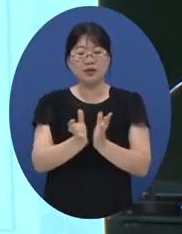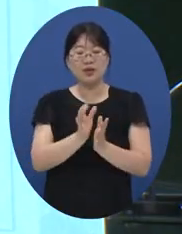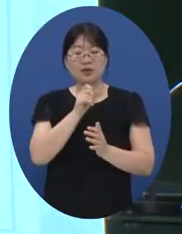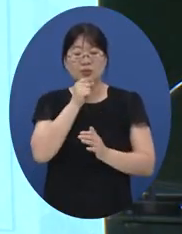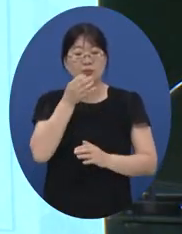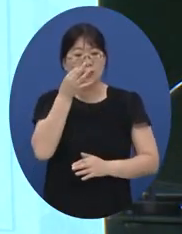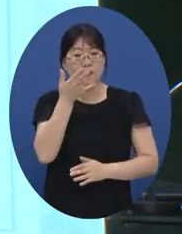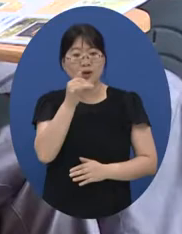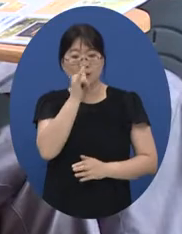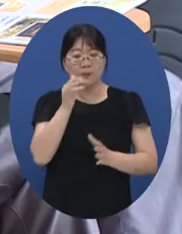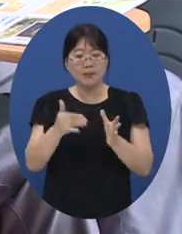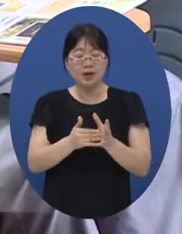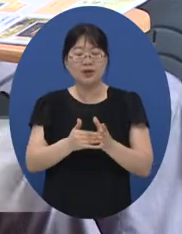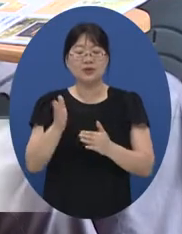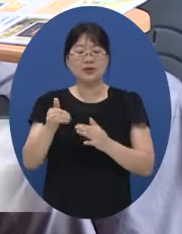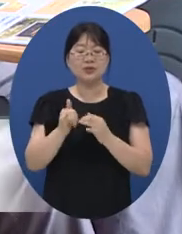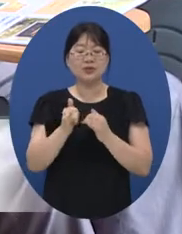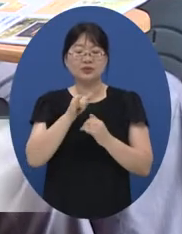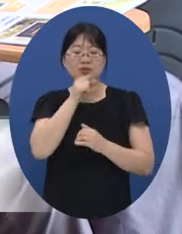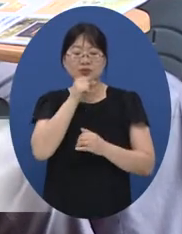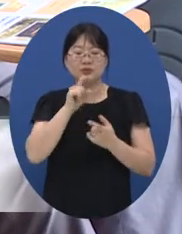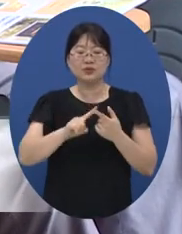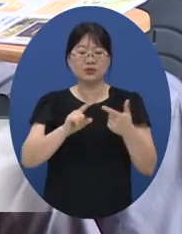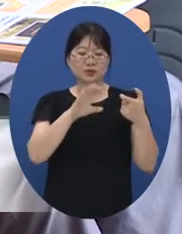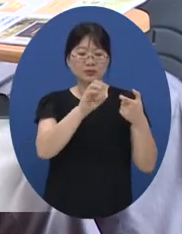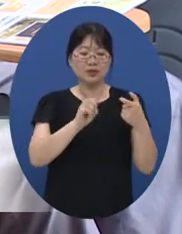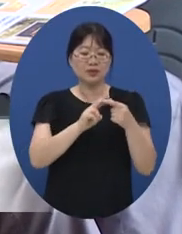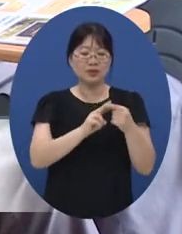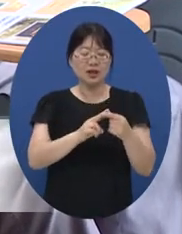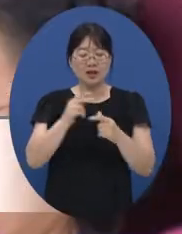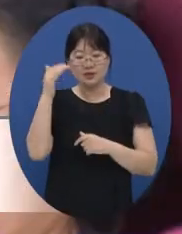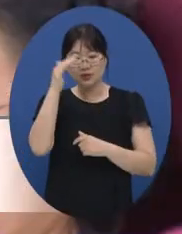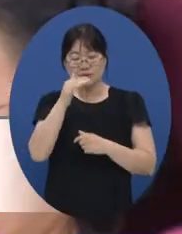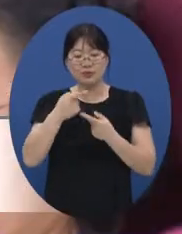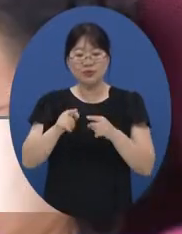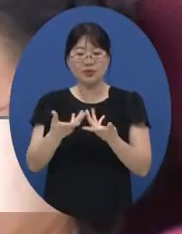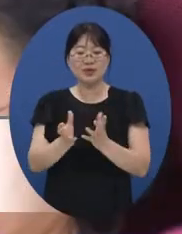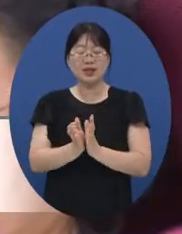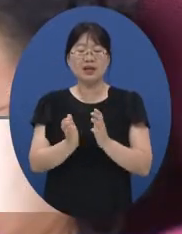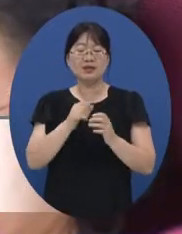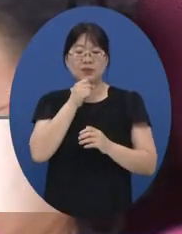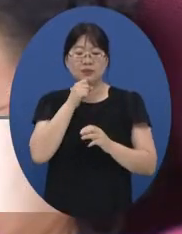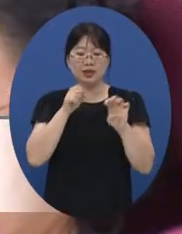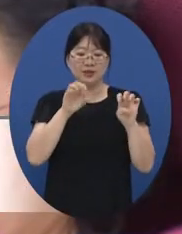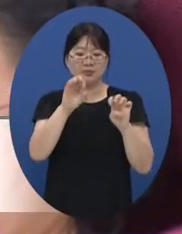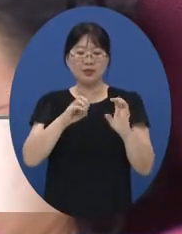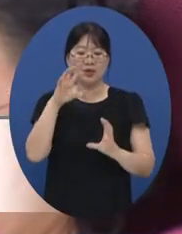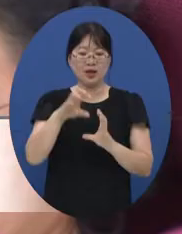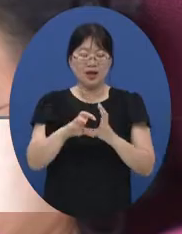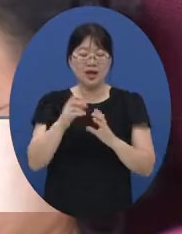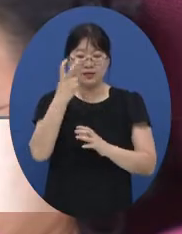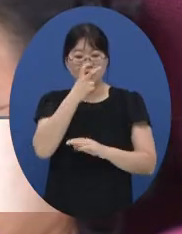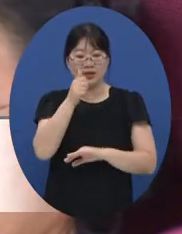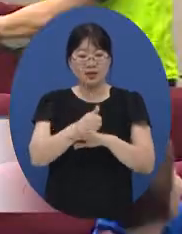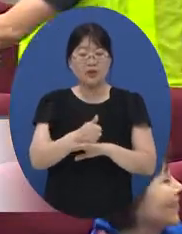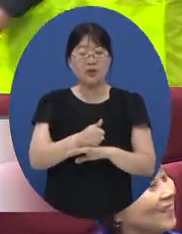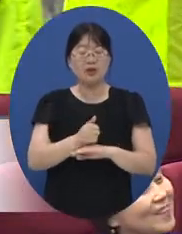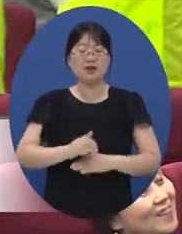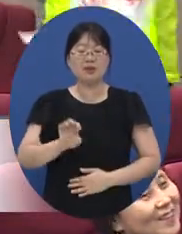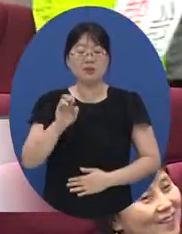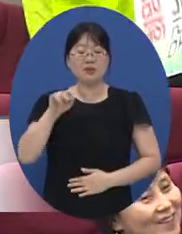점수가 공개됩니다. 전문가 점수 60%와 청중평가단의 점수 40%를 더해 심사한